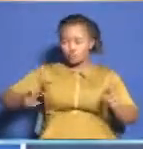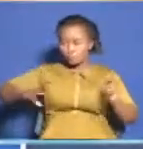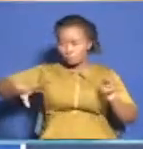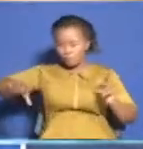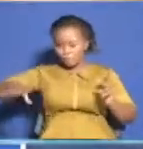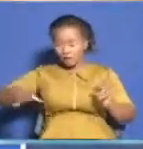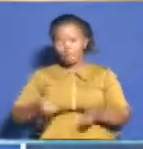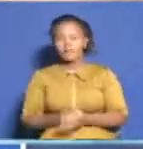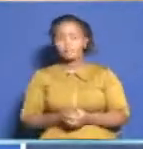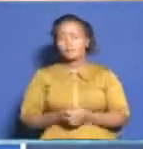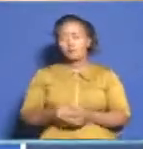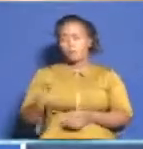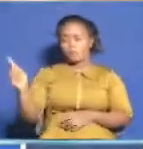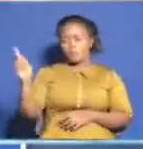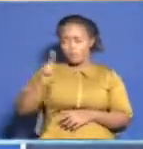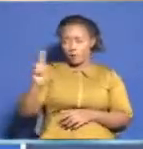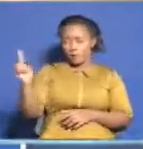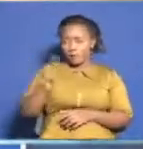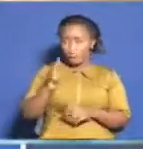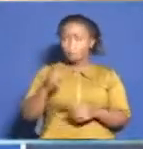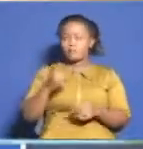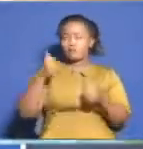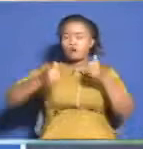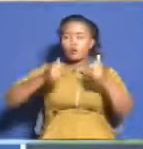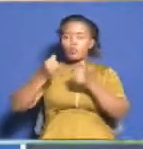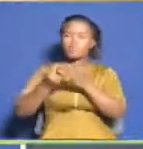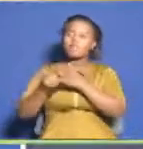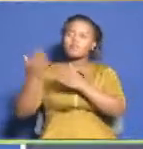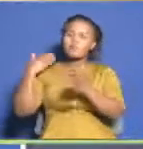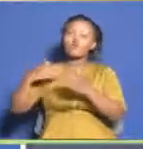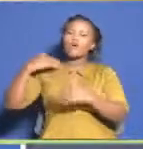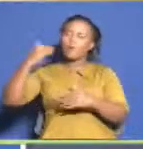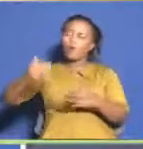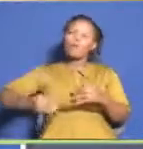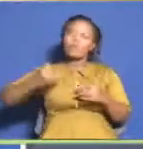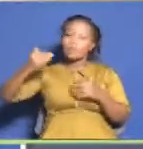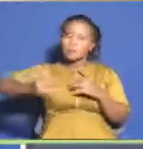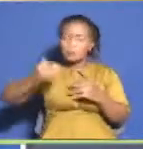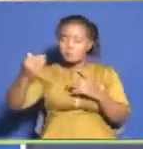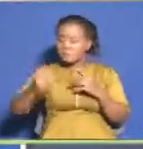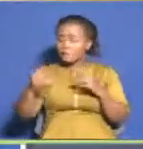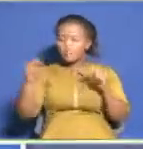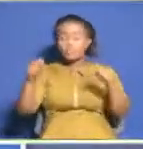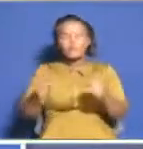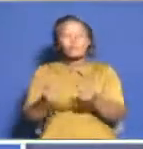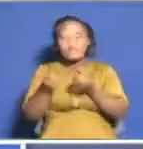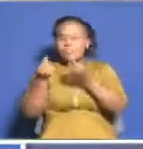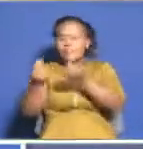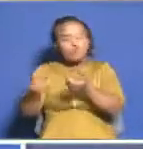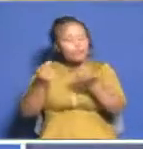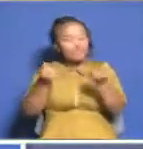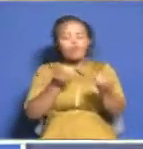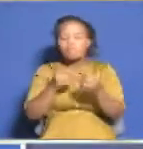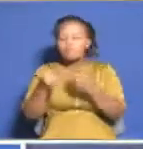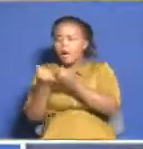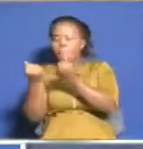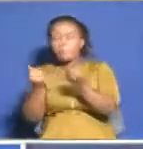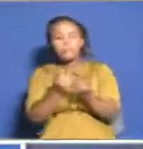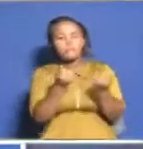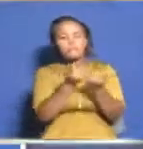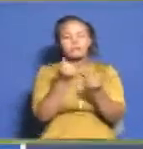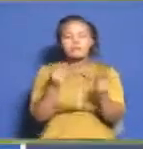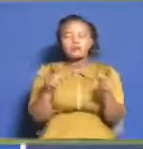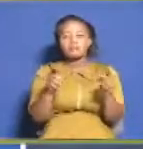Jiji la Nairobi ambalo limekuwa likiandaa sherehe hizo katika miaka ya awali, leo lilishuhudia shughuli chache mno kinyume cha ilivyokuwa